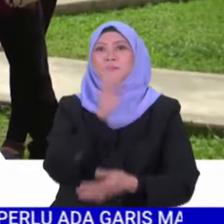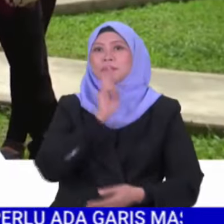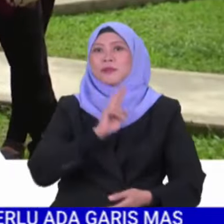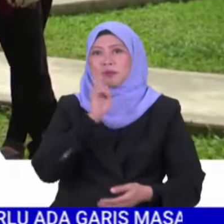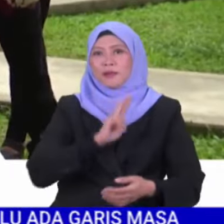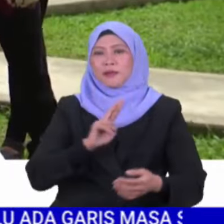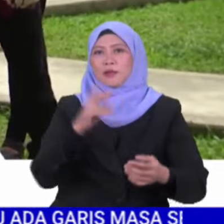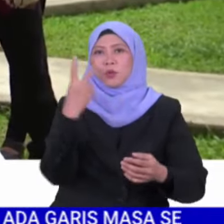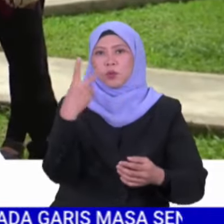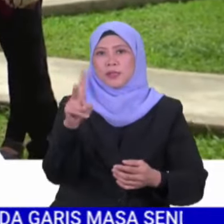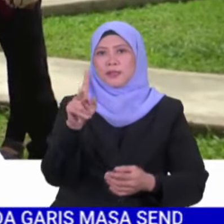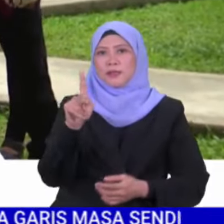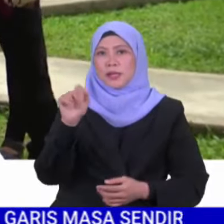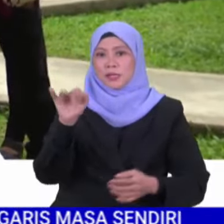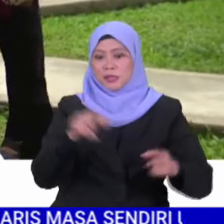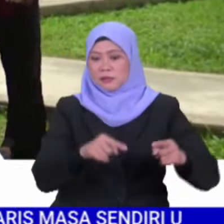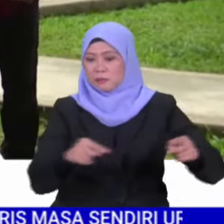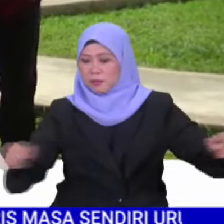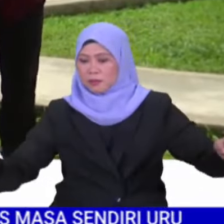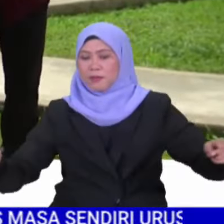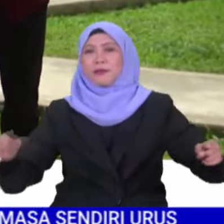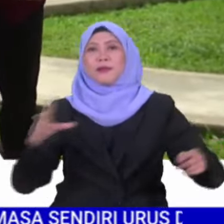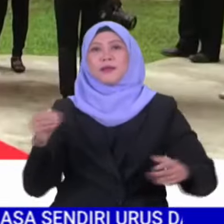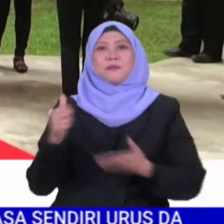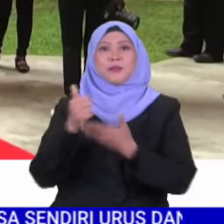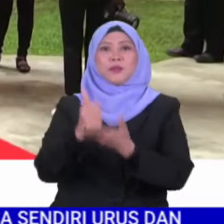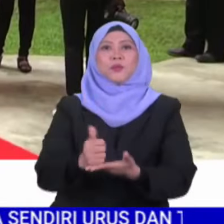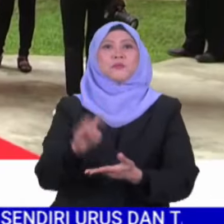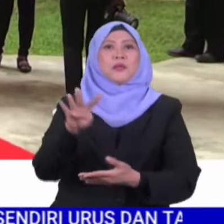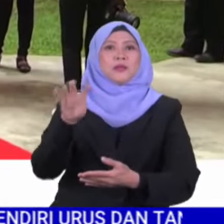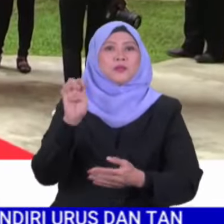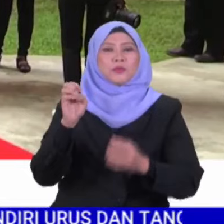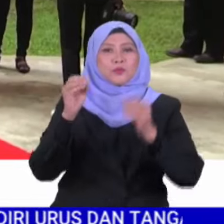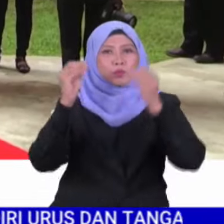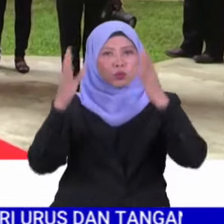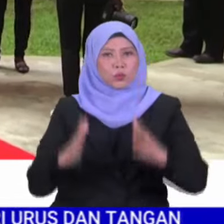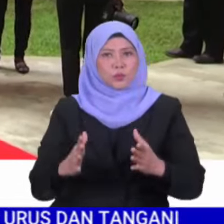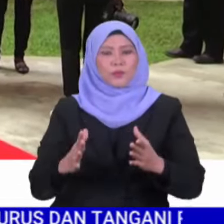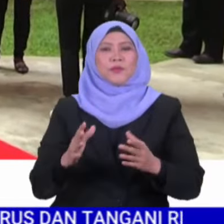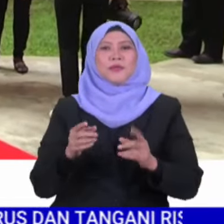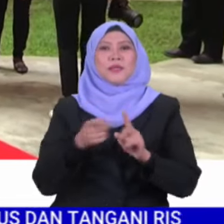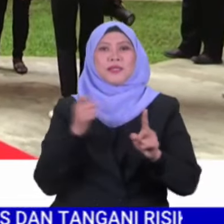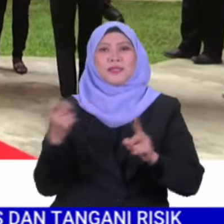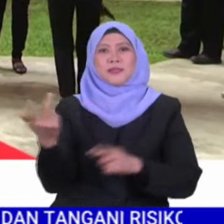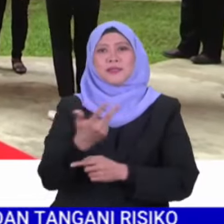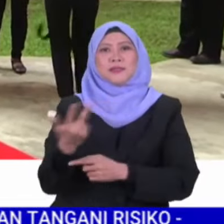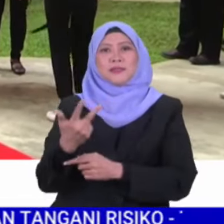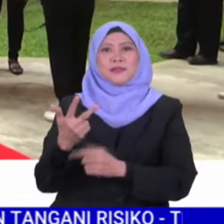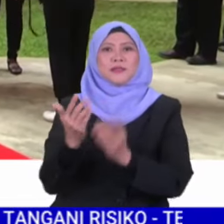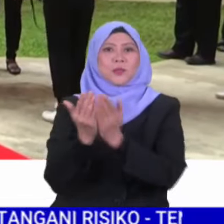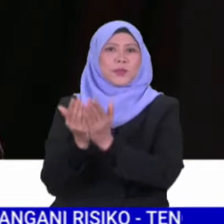sepanjang 12 kaki dan dibantu 406 guru dari ketiga-tiga kampus.